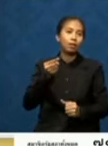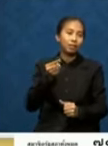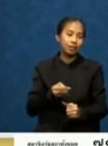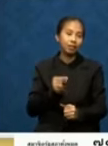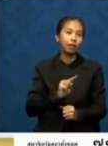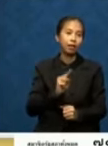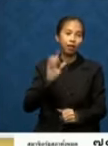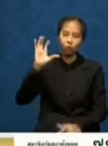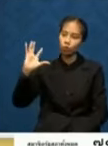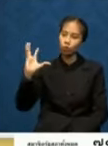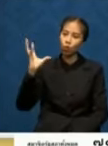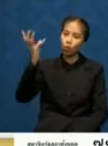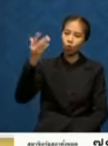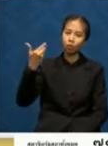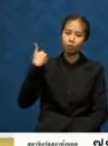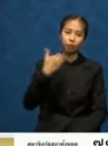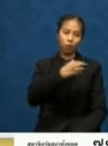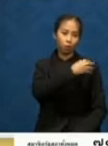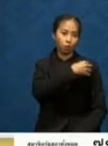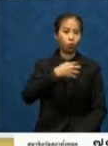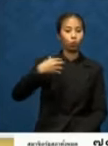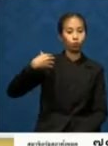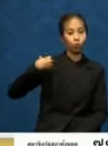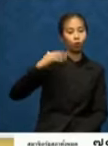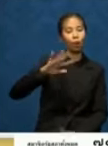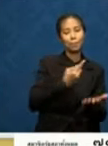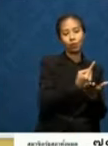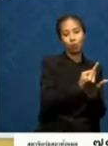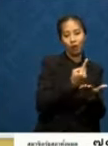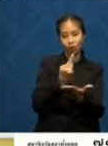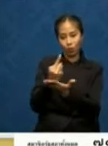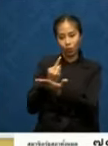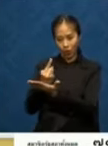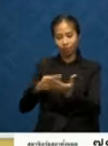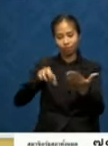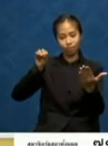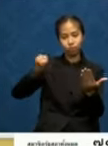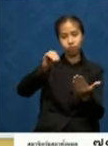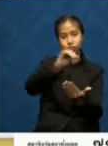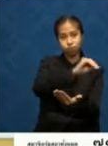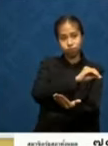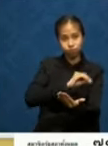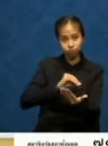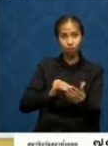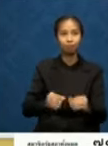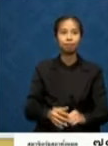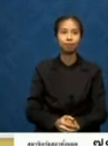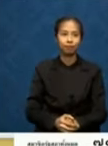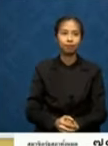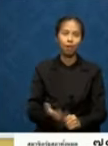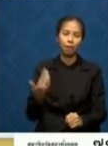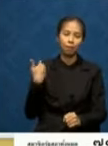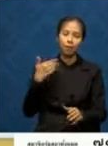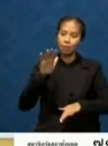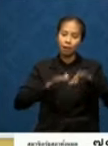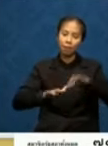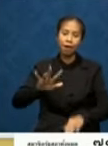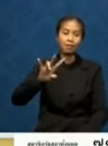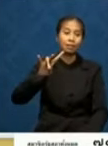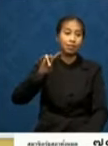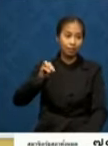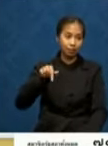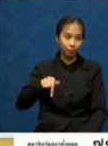าทั่วโลกเนี่ยมีสถานทูตคณะผู้แทนแล้วก็สำนักงานระดับสถานทูตเนี่ยอยู่70แห่งสถ